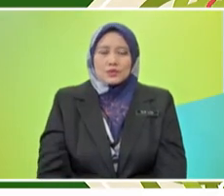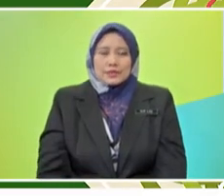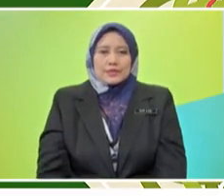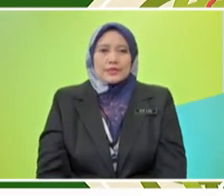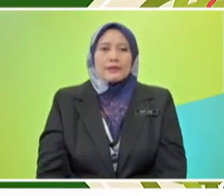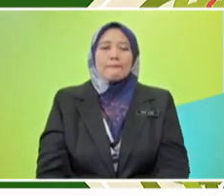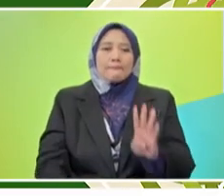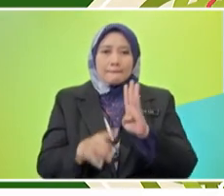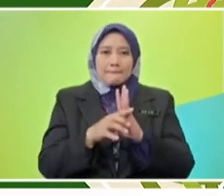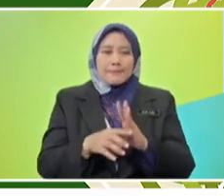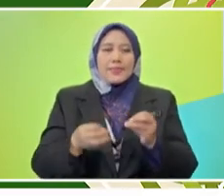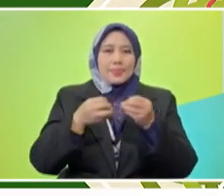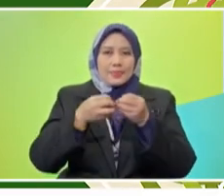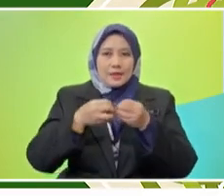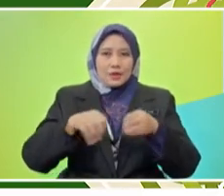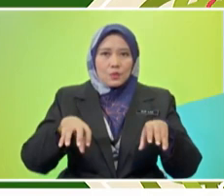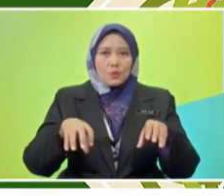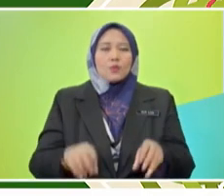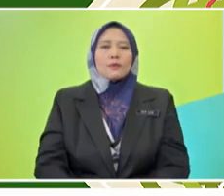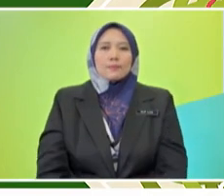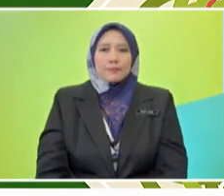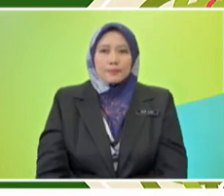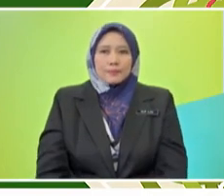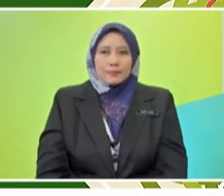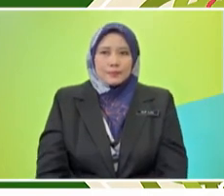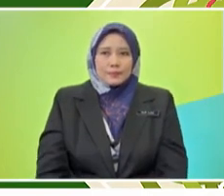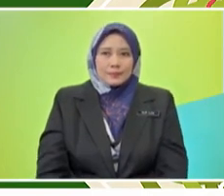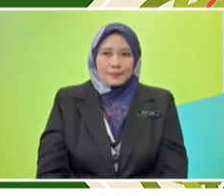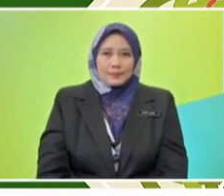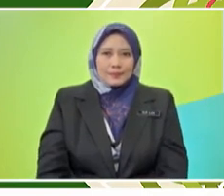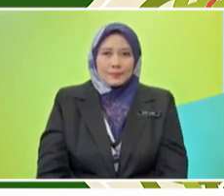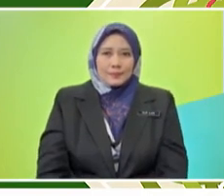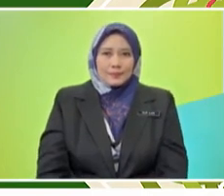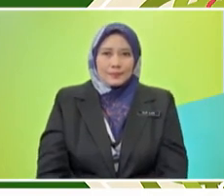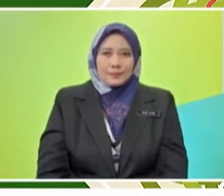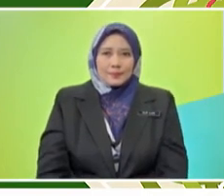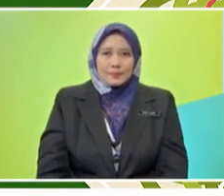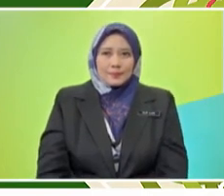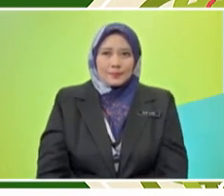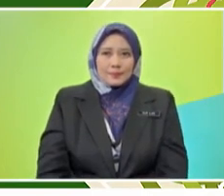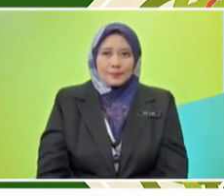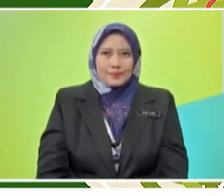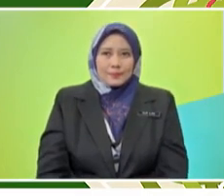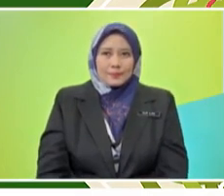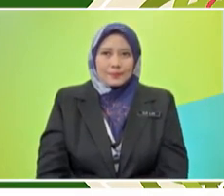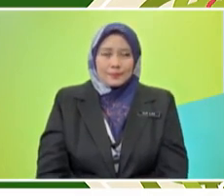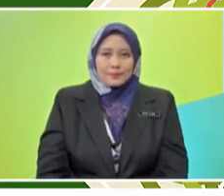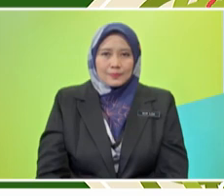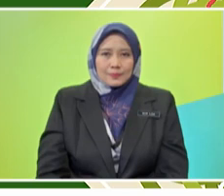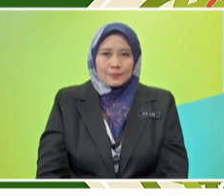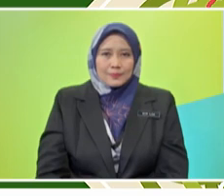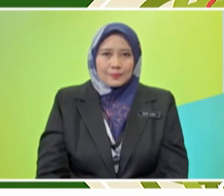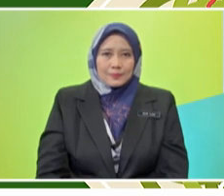Telur. Ada apa lagi? Ada apa lagi? Syah.